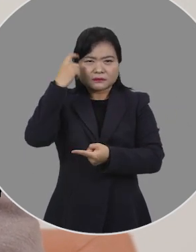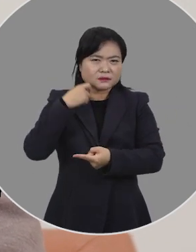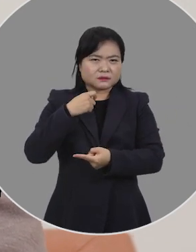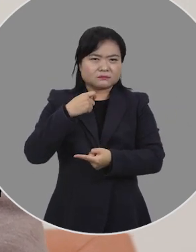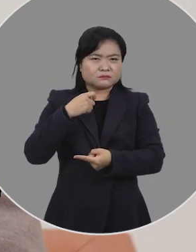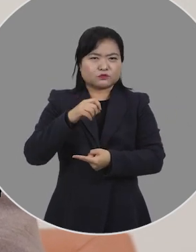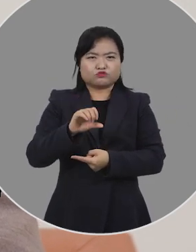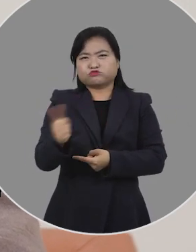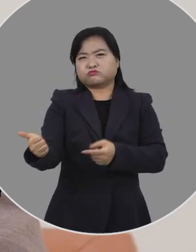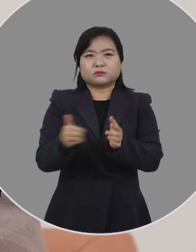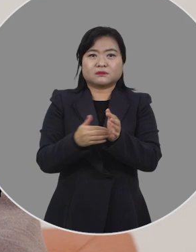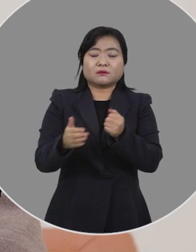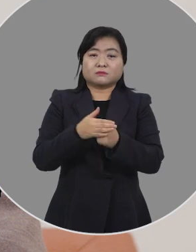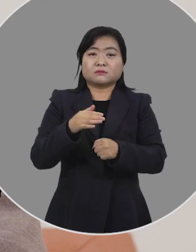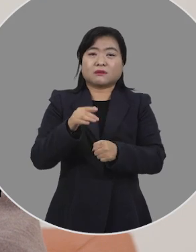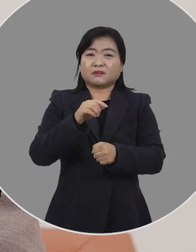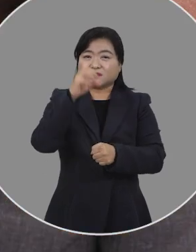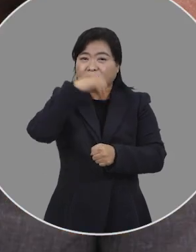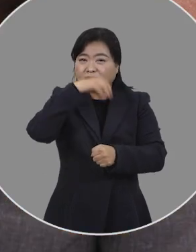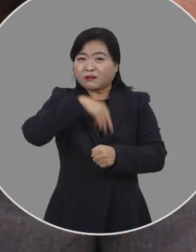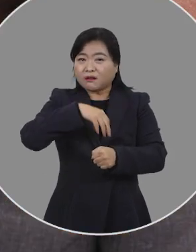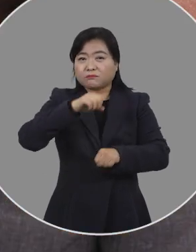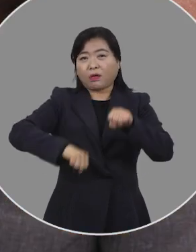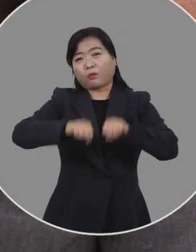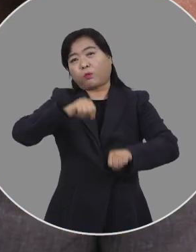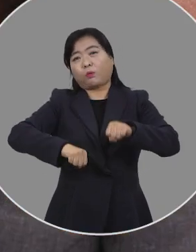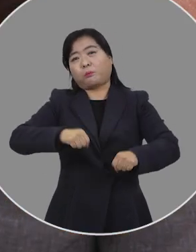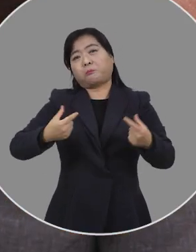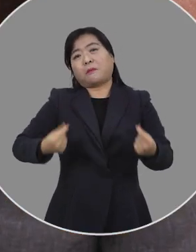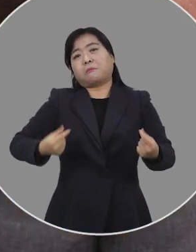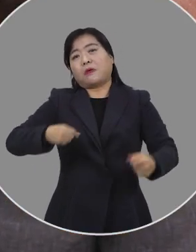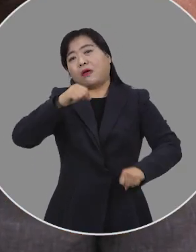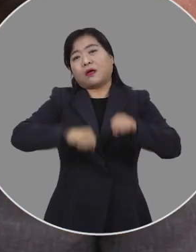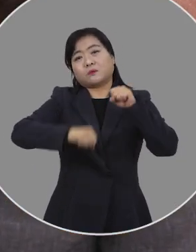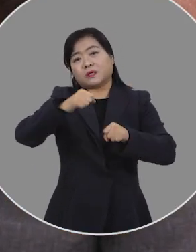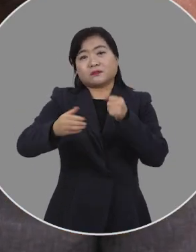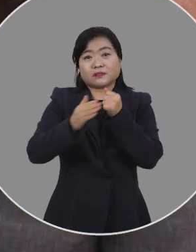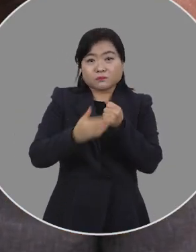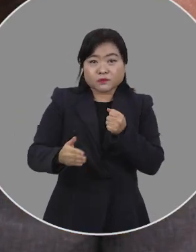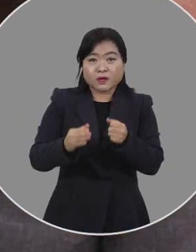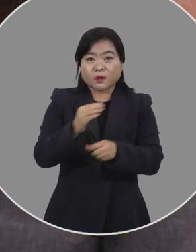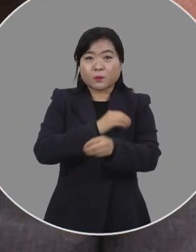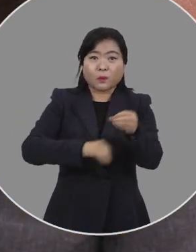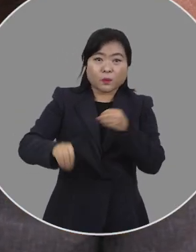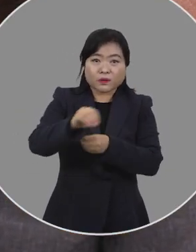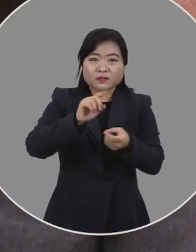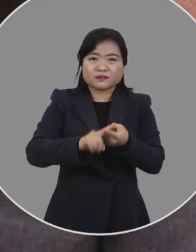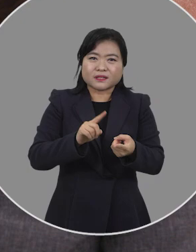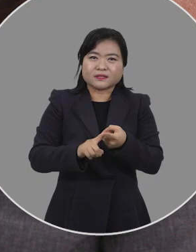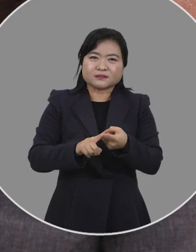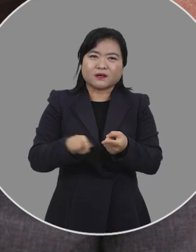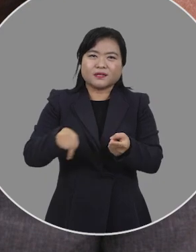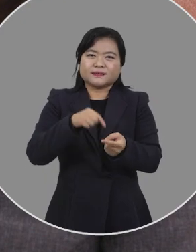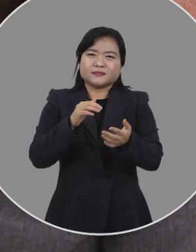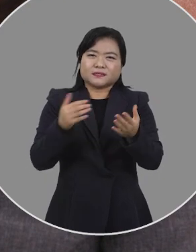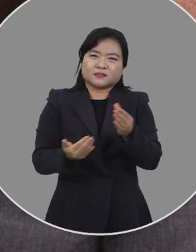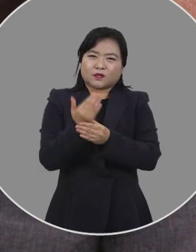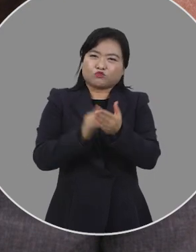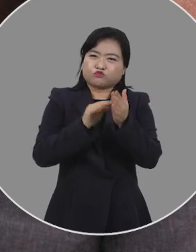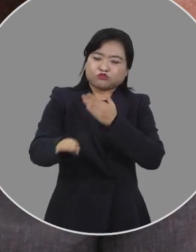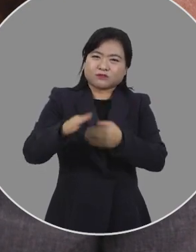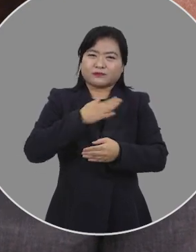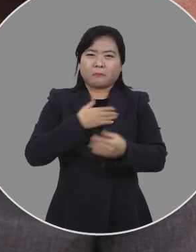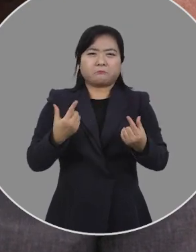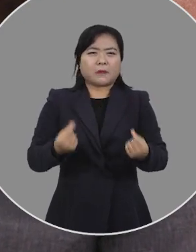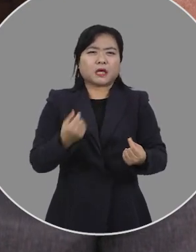행동을 하는 경우이기 때문에 그 경우에는 저는 차라리 그렇게 사후에 그 자기를 정당화하기 위한 수단으로 이거를